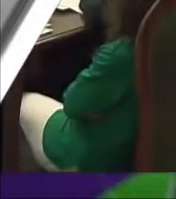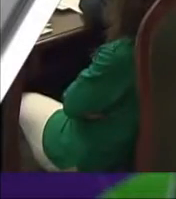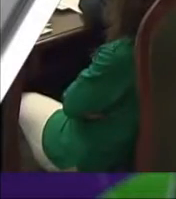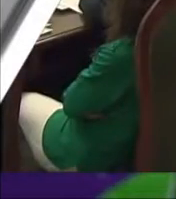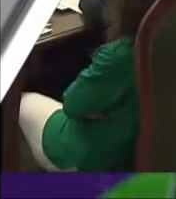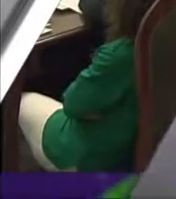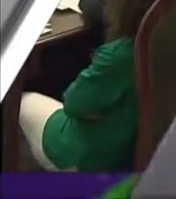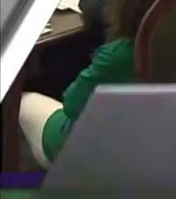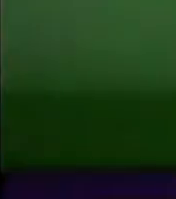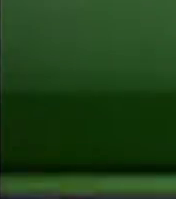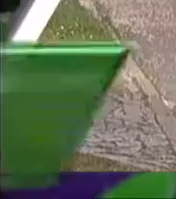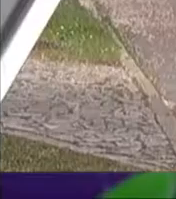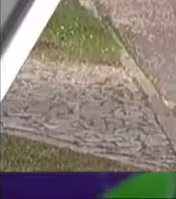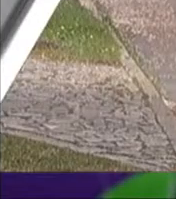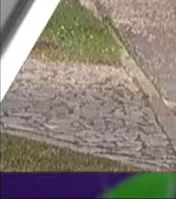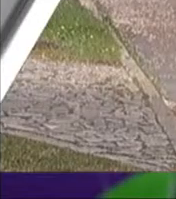тиждень.